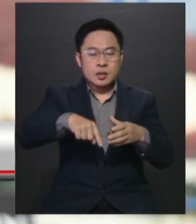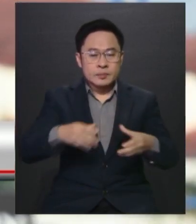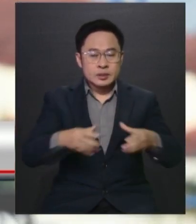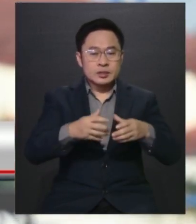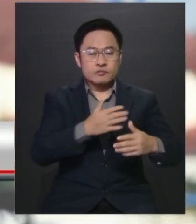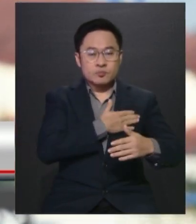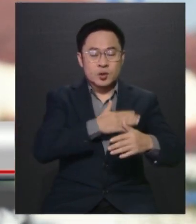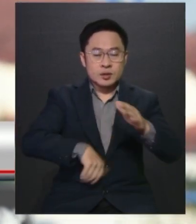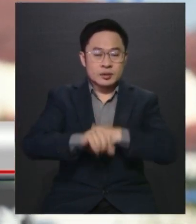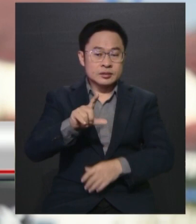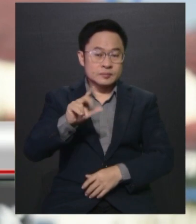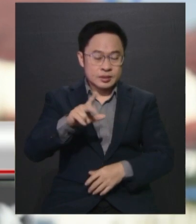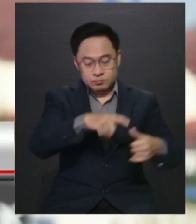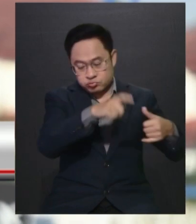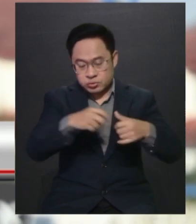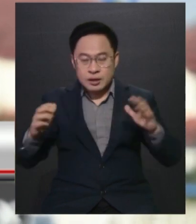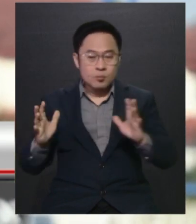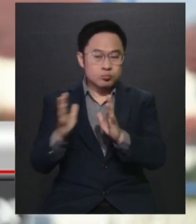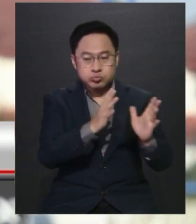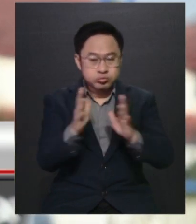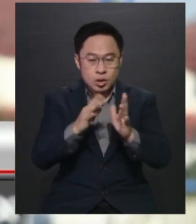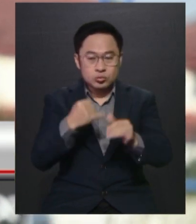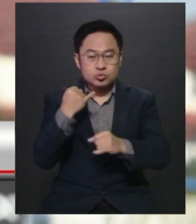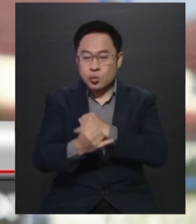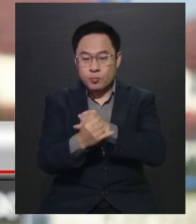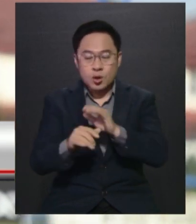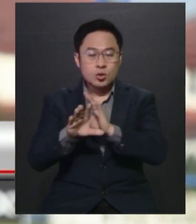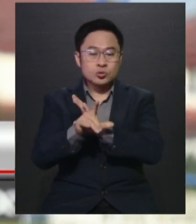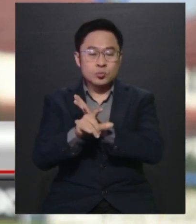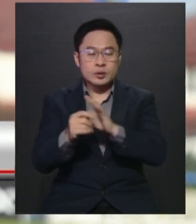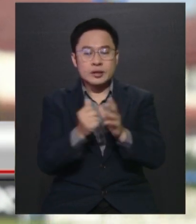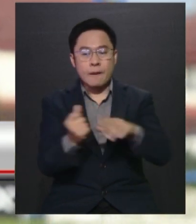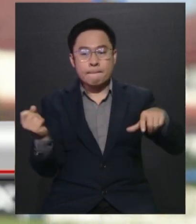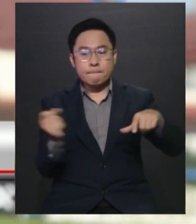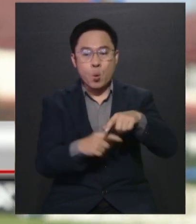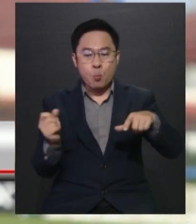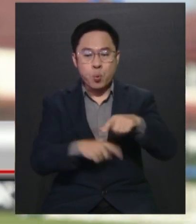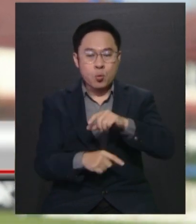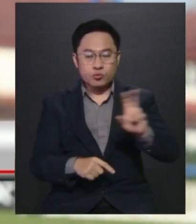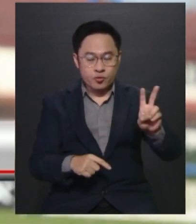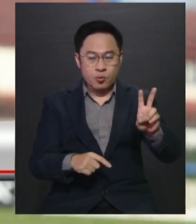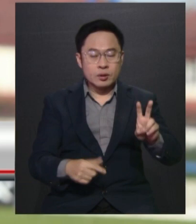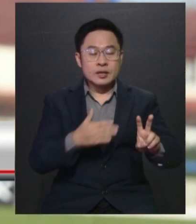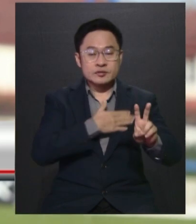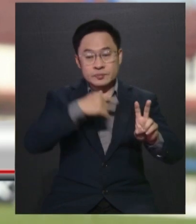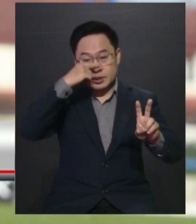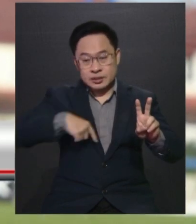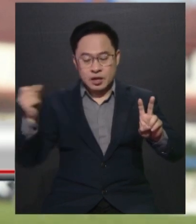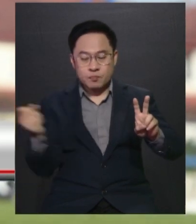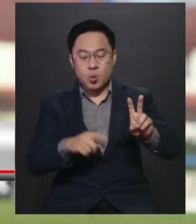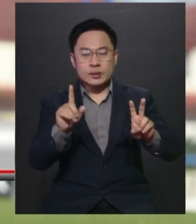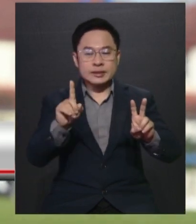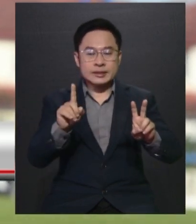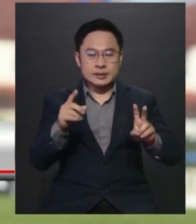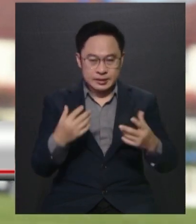ทค่ะซึ่งผลการแข่งขันนะคะปรากฏว่าเป็นทางชลบุรี FC ค่ะที่เป็นฝ่ายเอาชนะไปได้2-1จากประตูของพานุพง